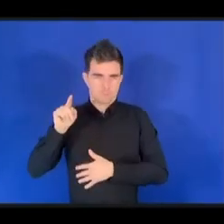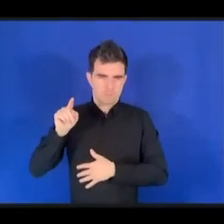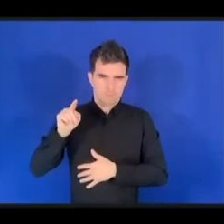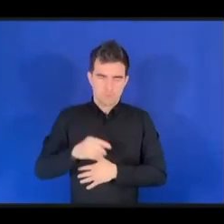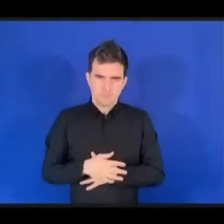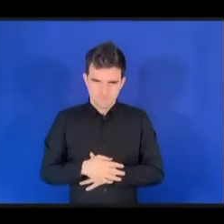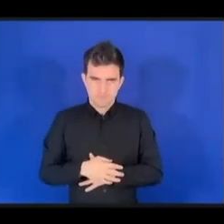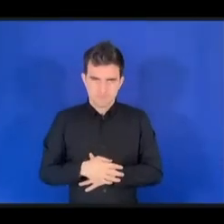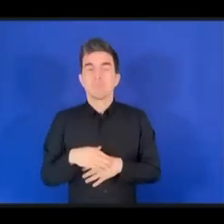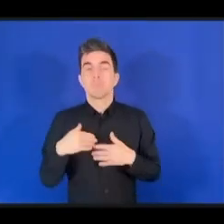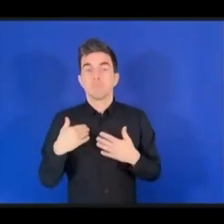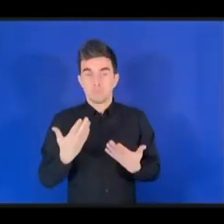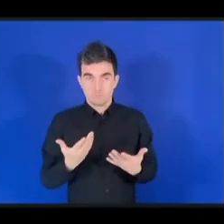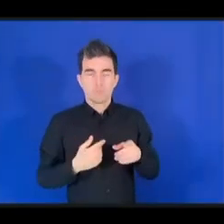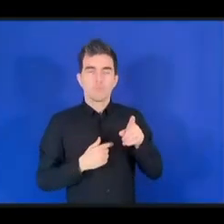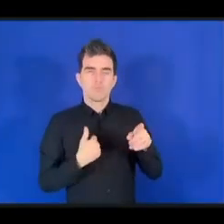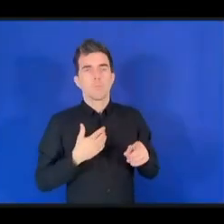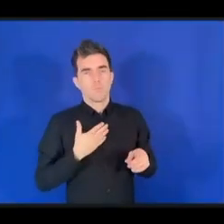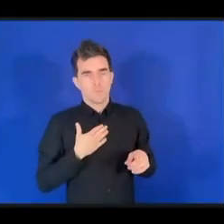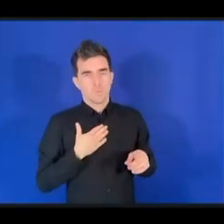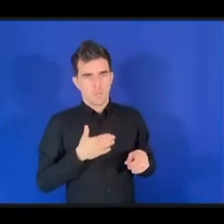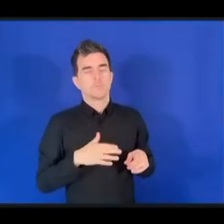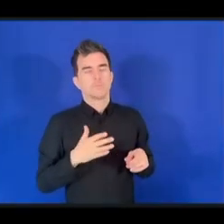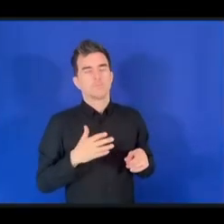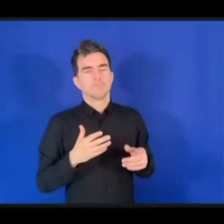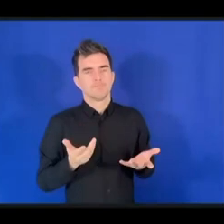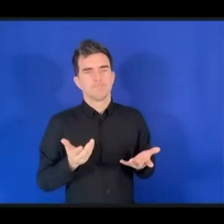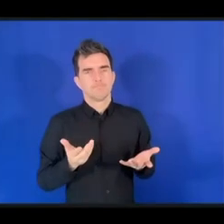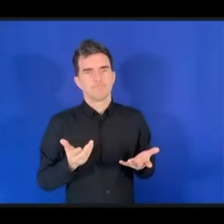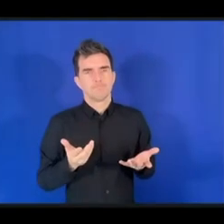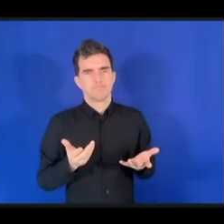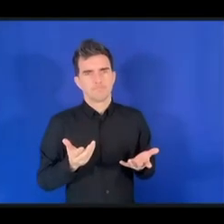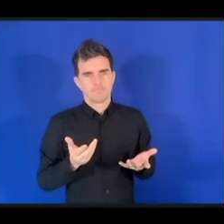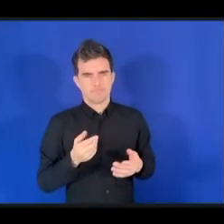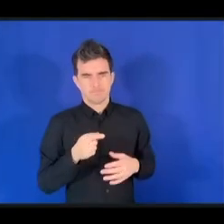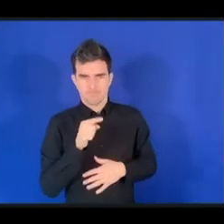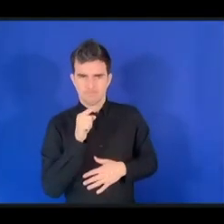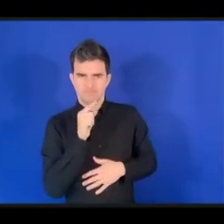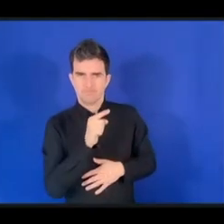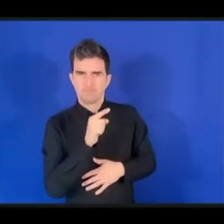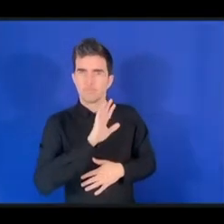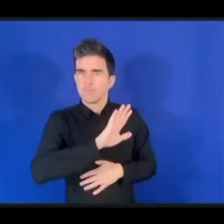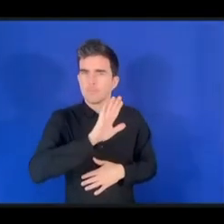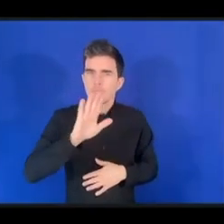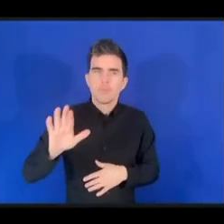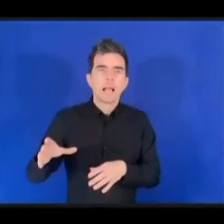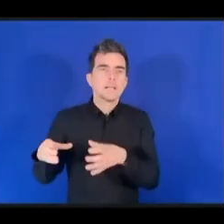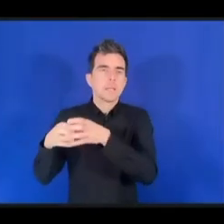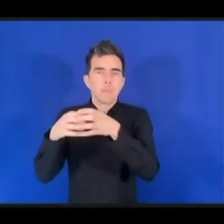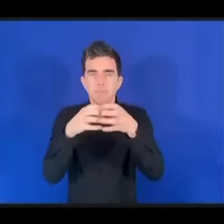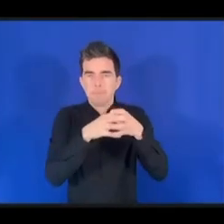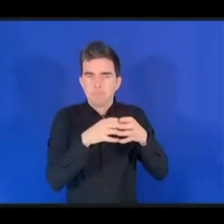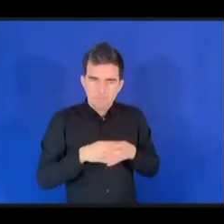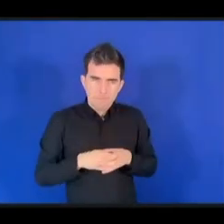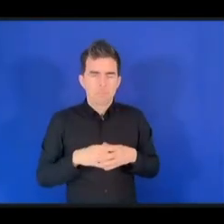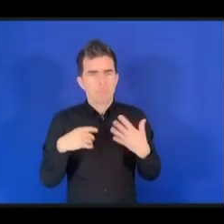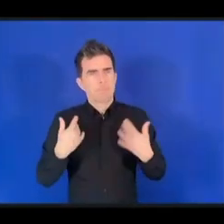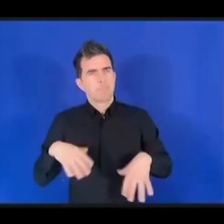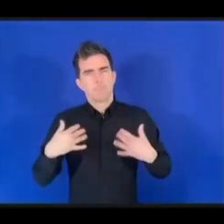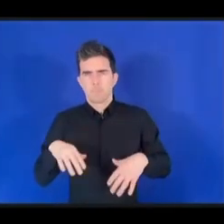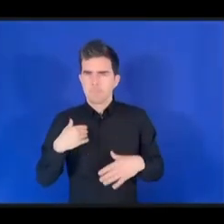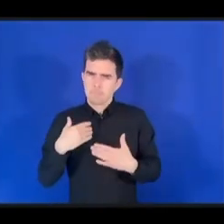さん飯田さんそしてチームの皆様に感謝を申し上げます我々は彼らのその貢献に関しまして